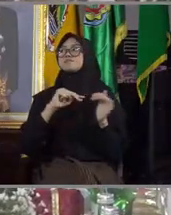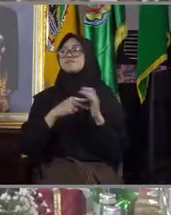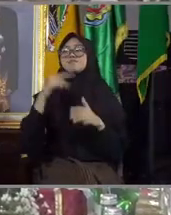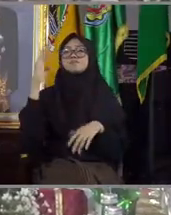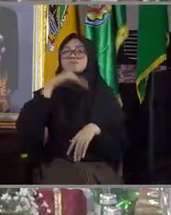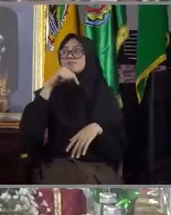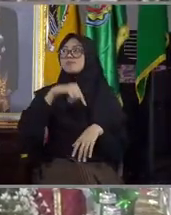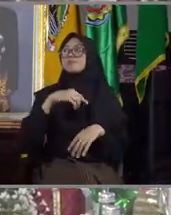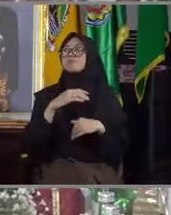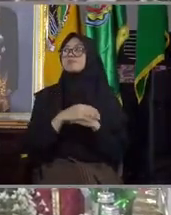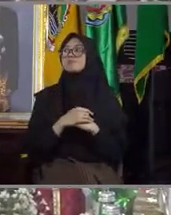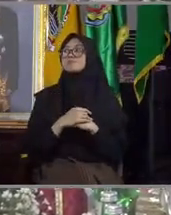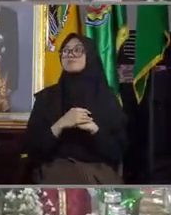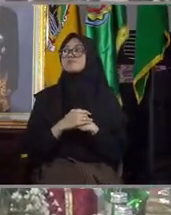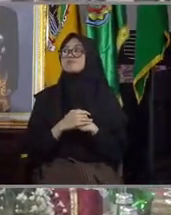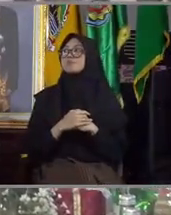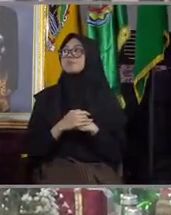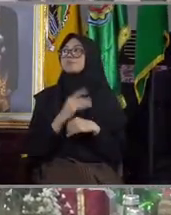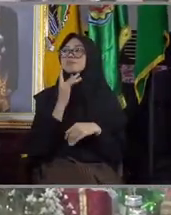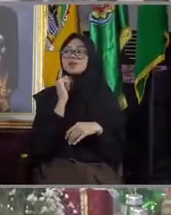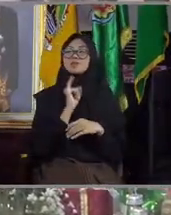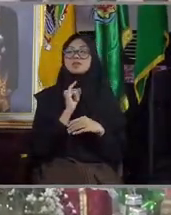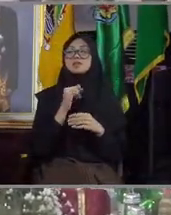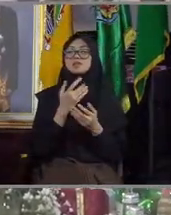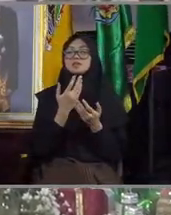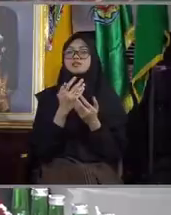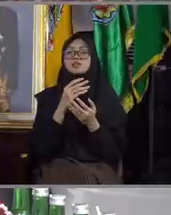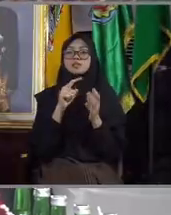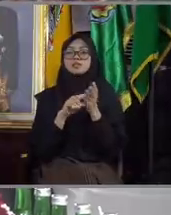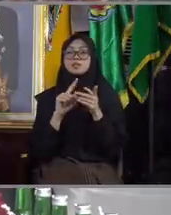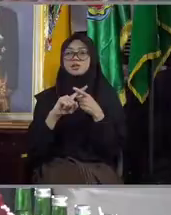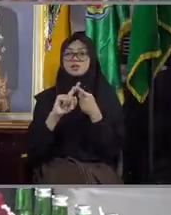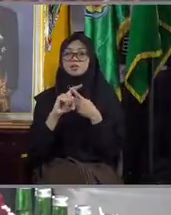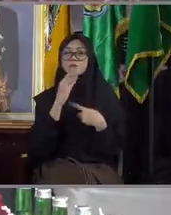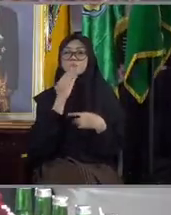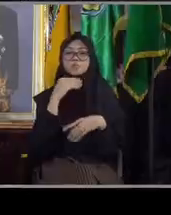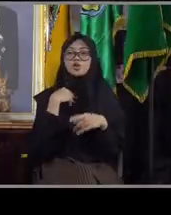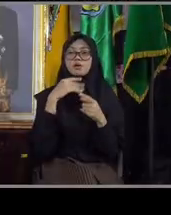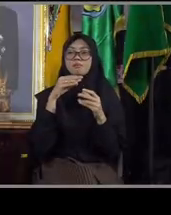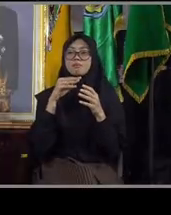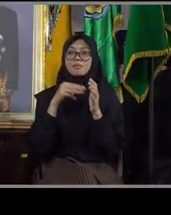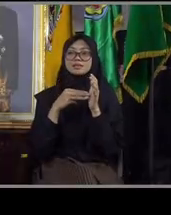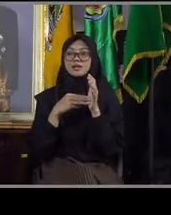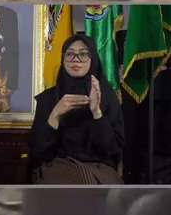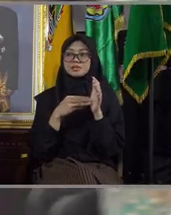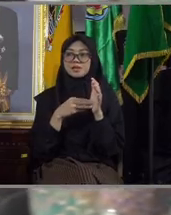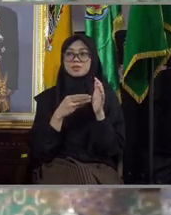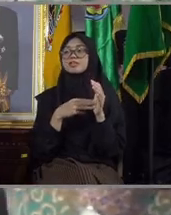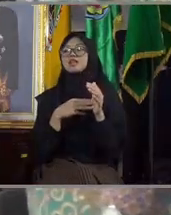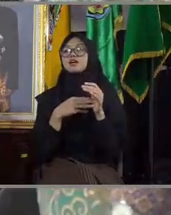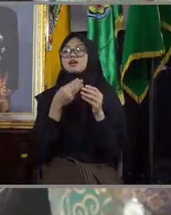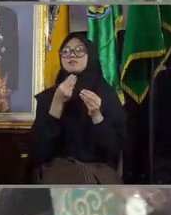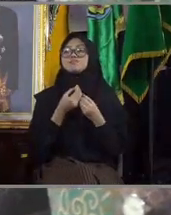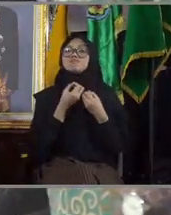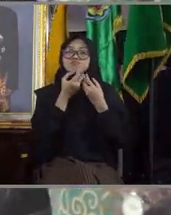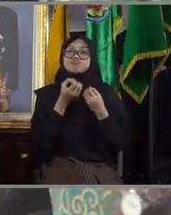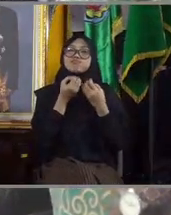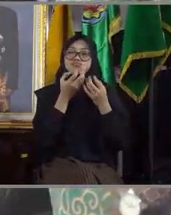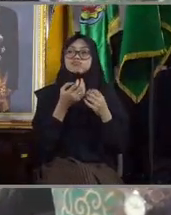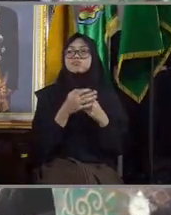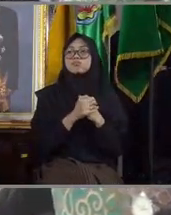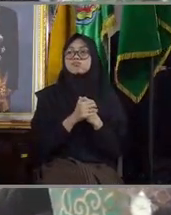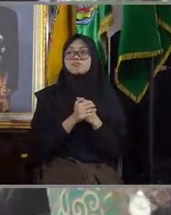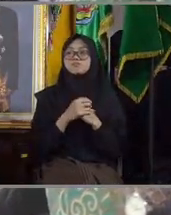mendengarkan kira-kira apa yang menjadi keluhan. Mungkin yang dapil kota tadi sudah mendengarkan keluhannya Pak Hendi banyak